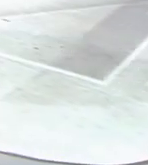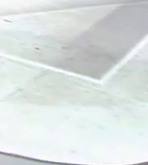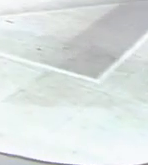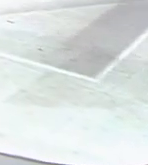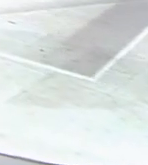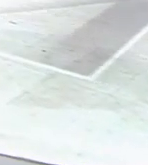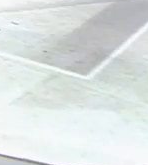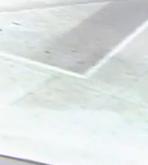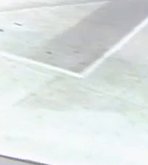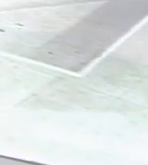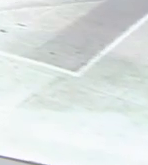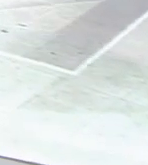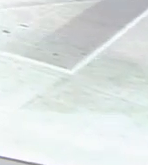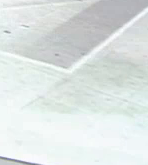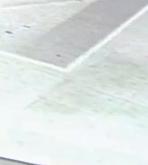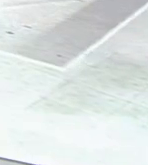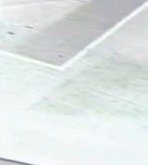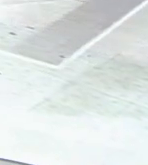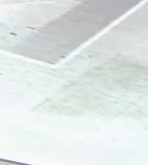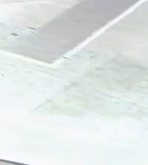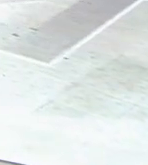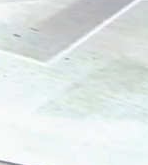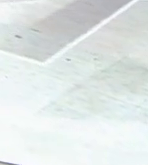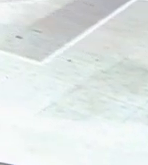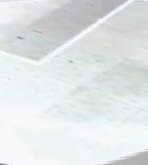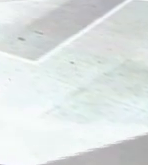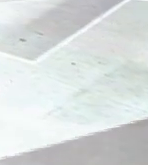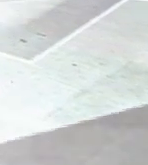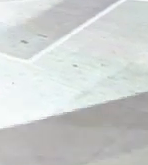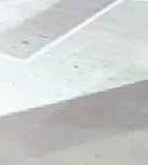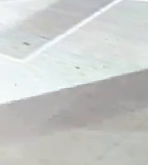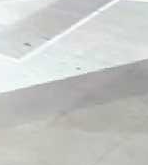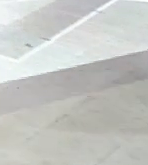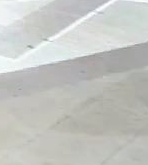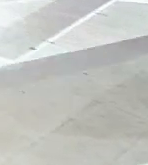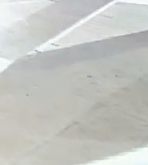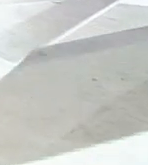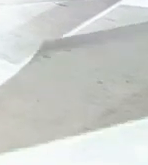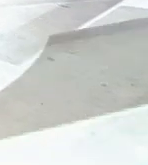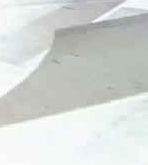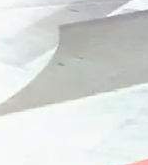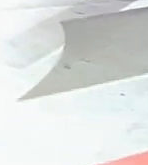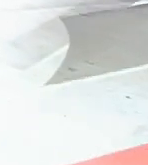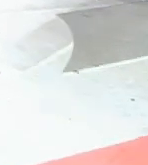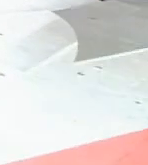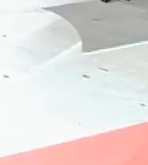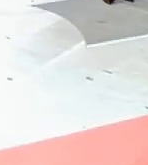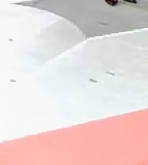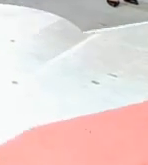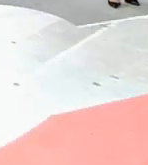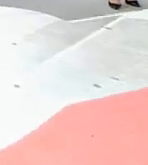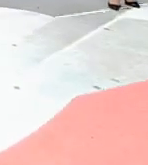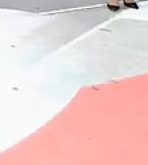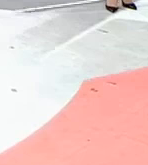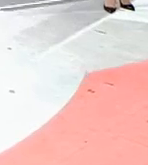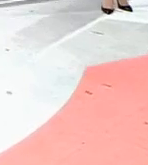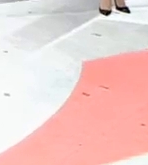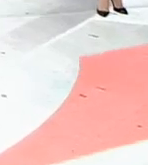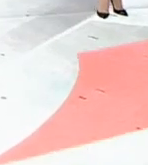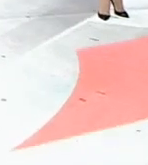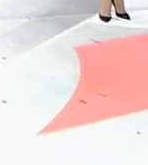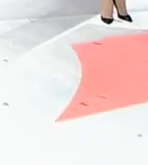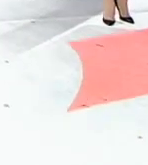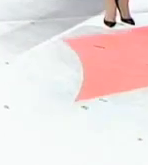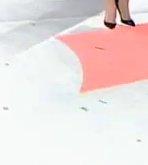sa NCR, Quezon City pa rin ang nangunguna. Ang Laguna ang nakapagtala ng pinakamaraming bagong